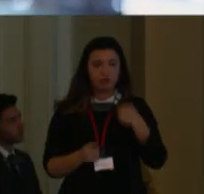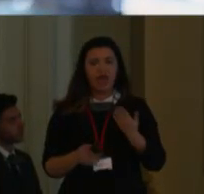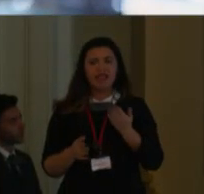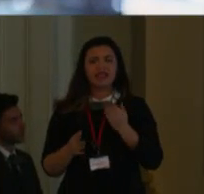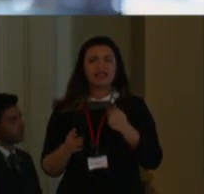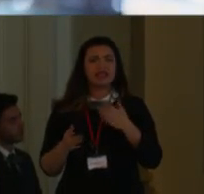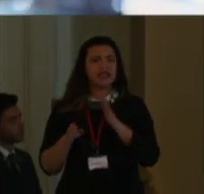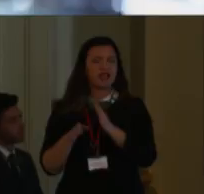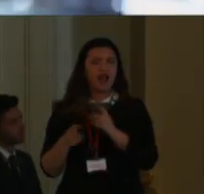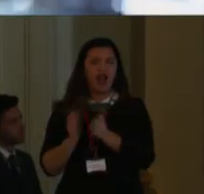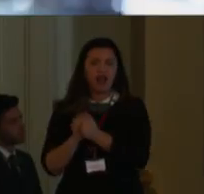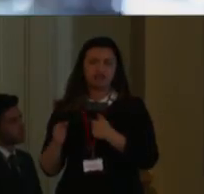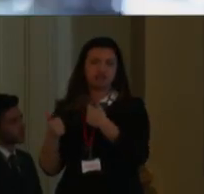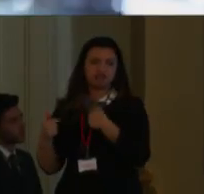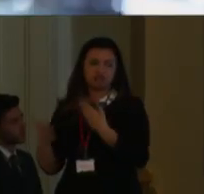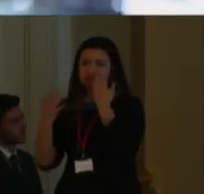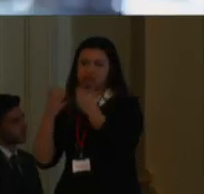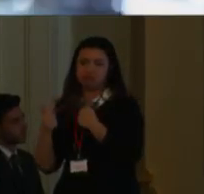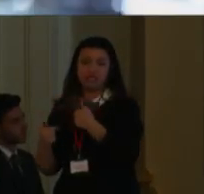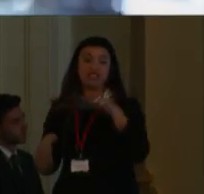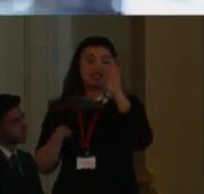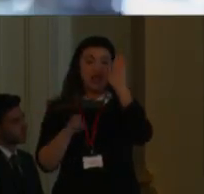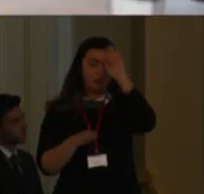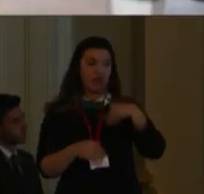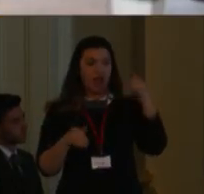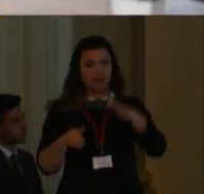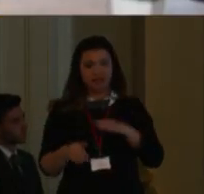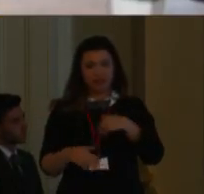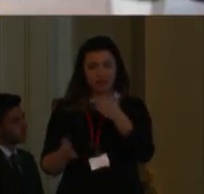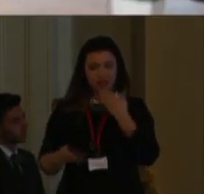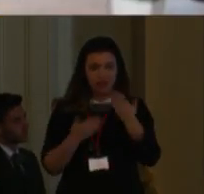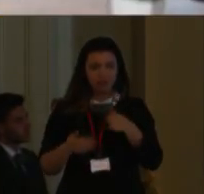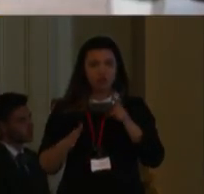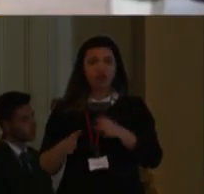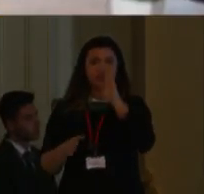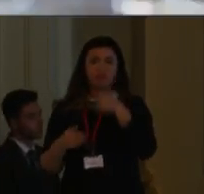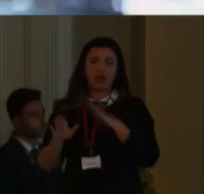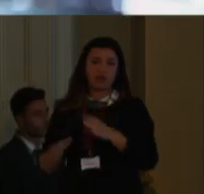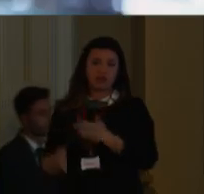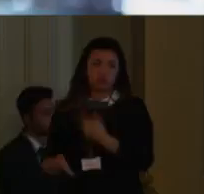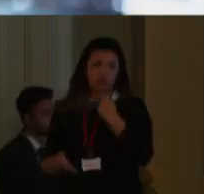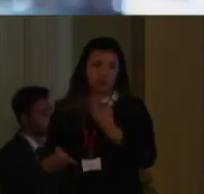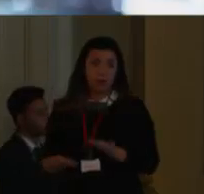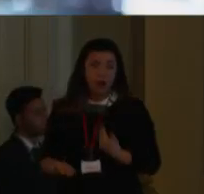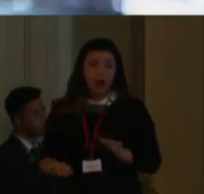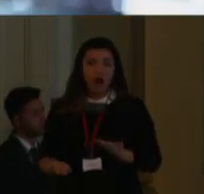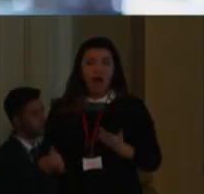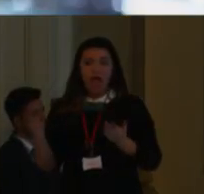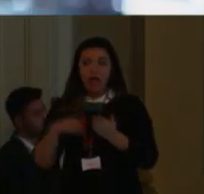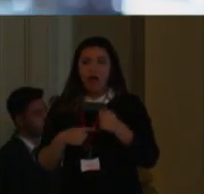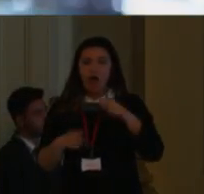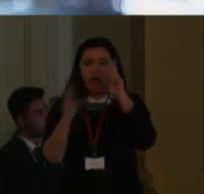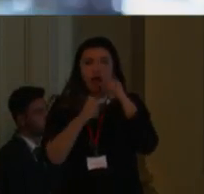var, çok şükür. Yani ben İstanbul'a gelmek istediğimi söyledim. Orada kalmamı istediler. Fakat benim hayallerim,